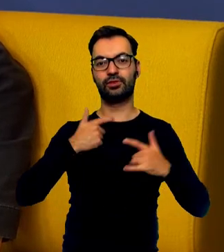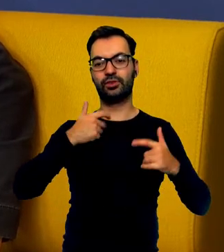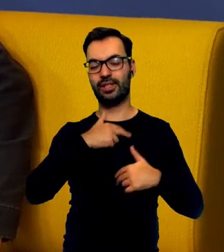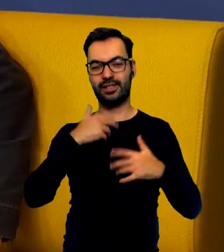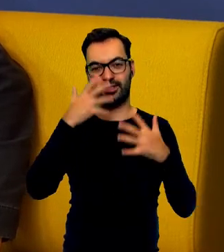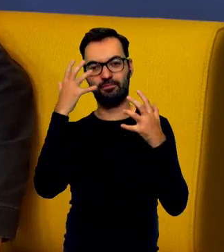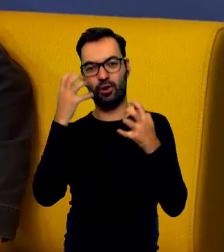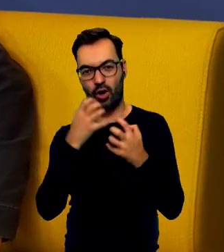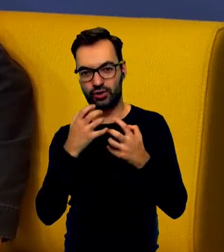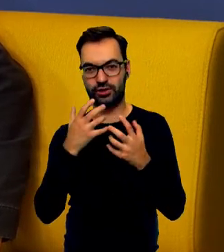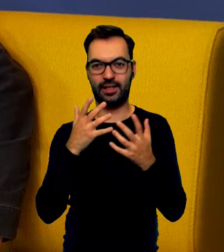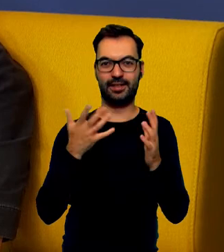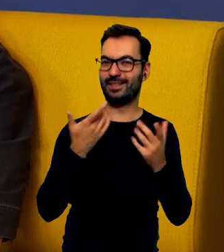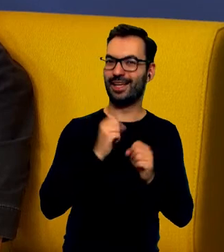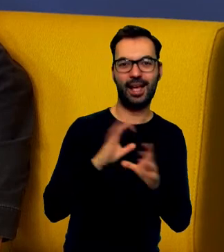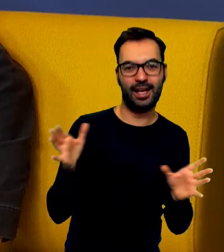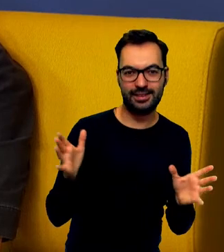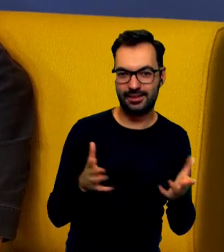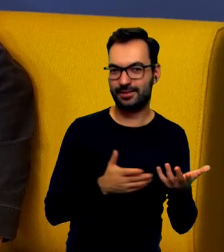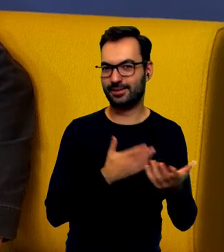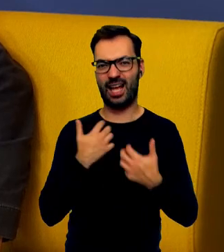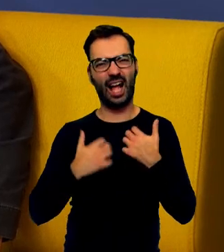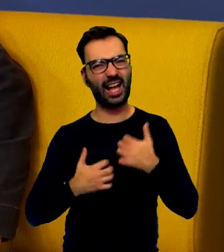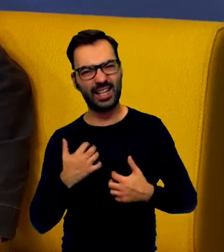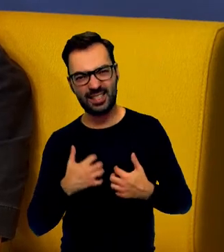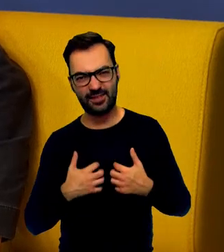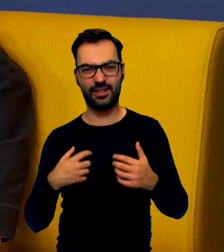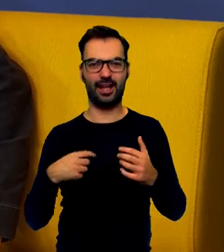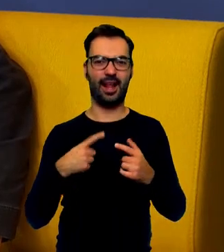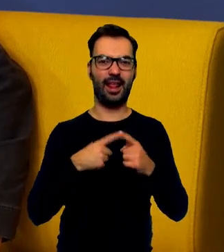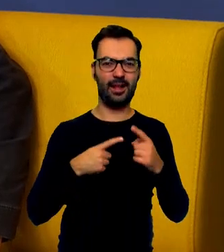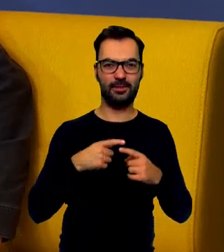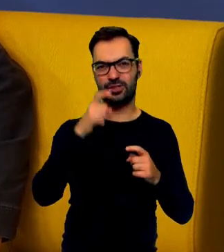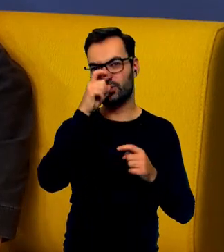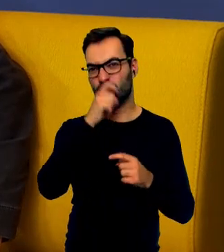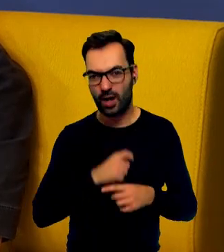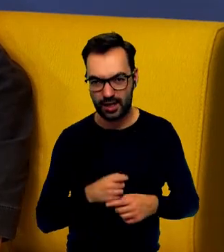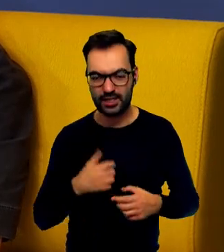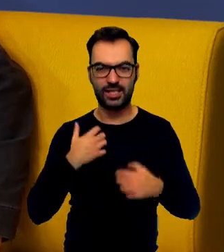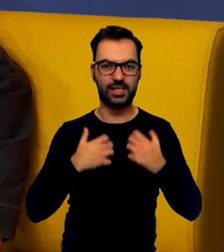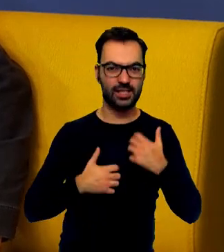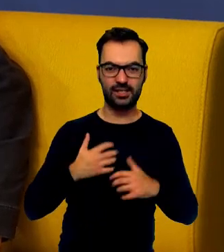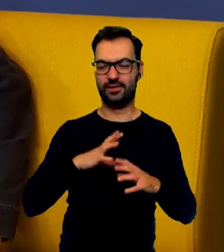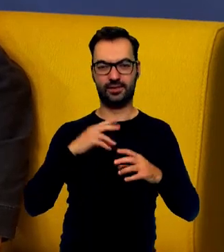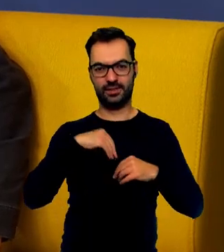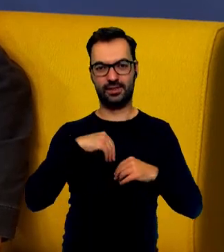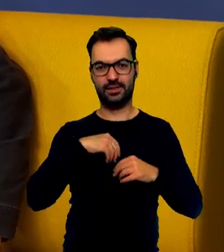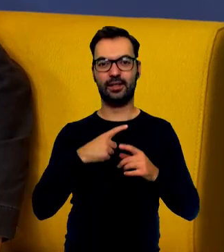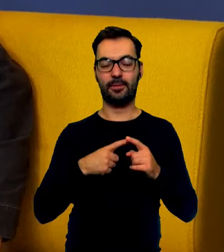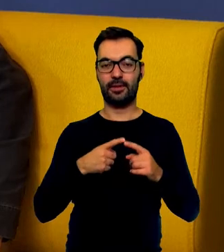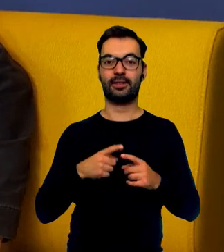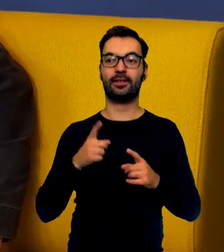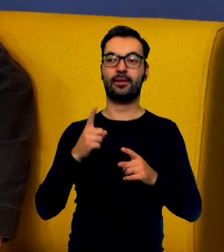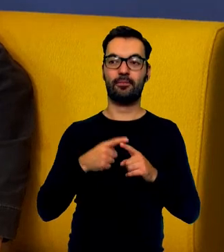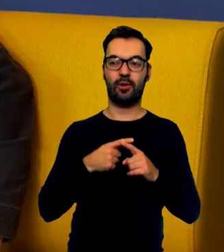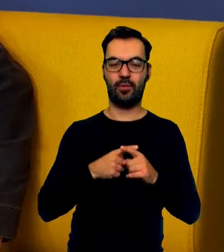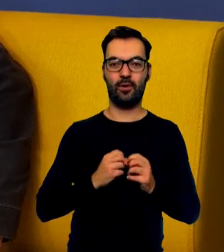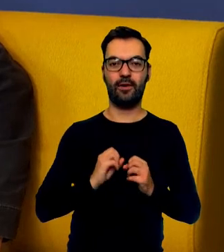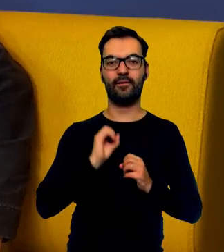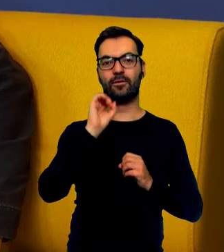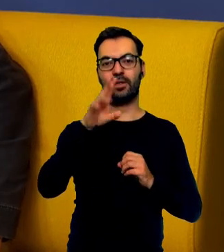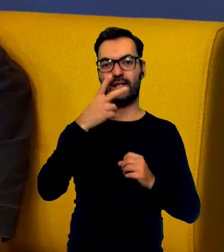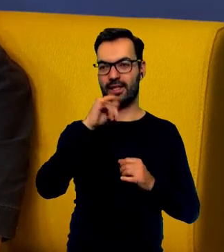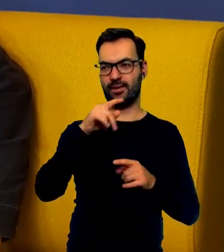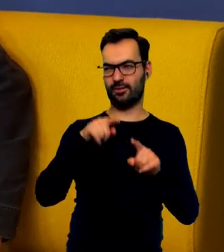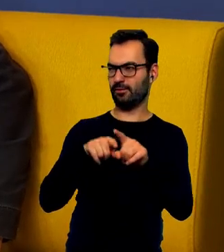ciemne, niejasne, agresywne, złe i tak dalej, zaczynamy widzieć w